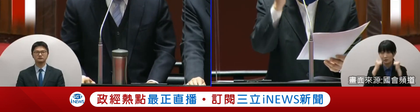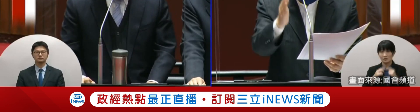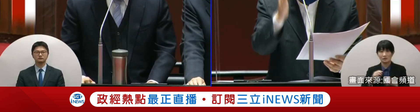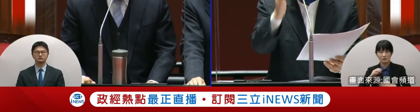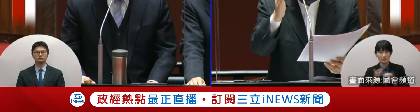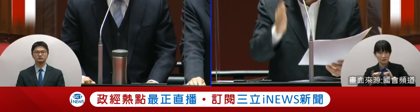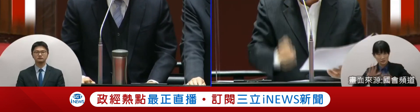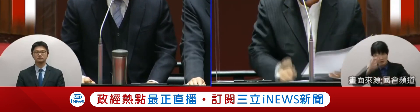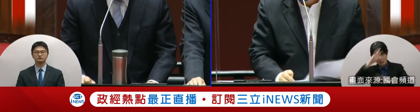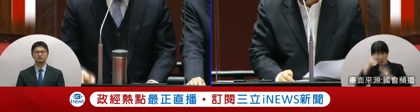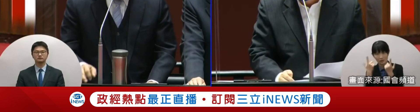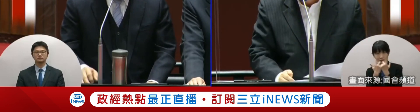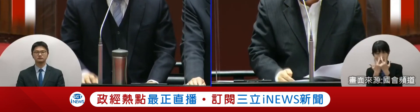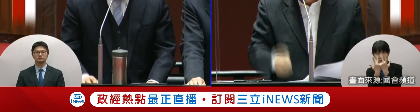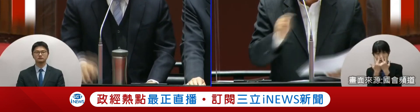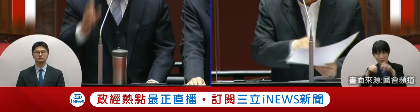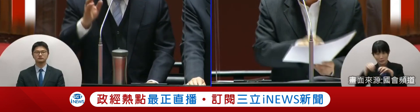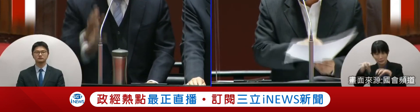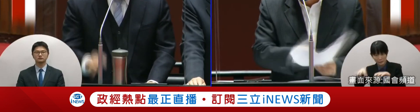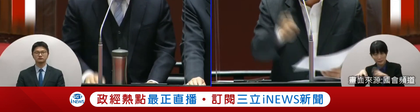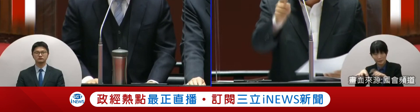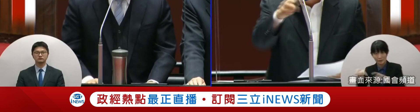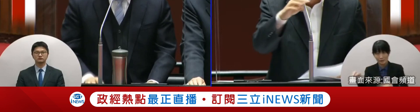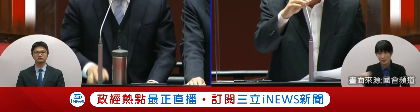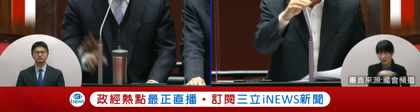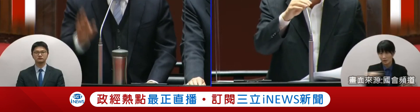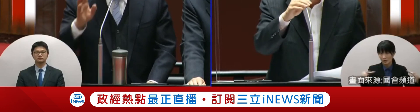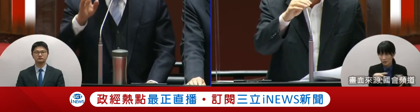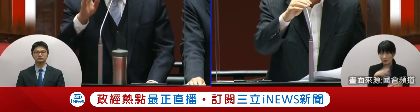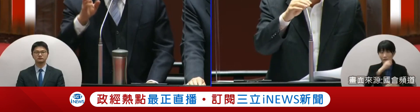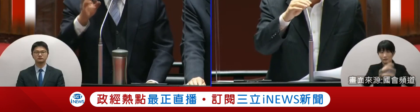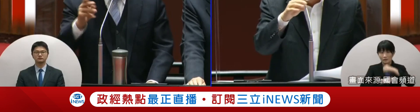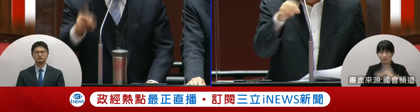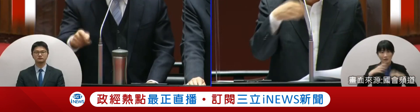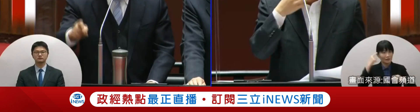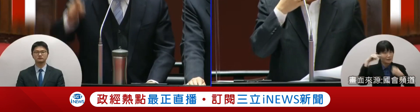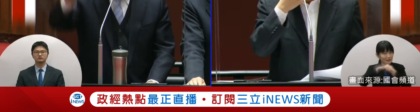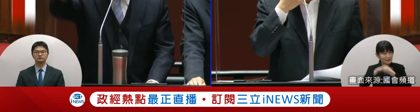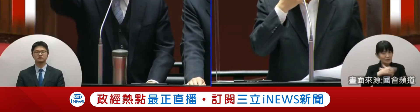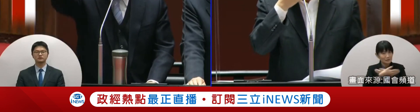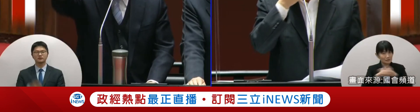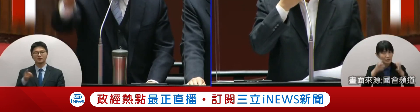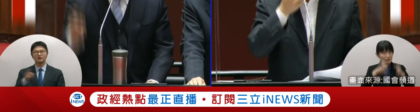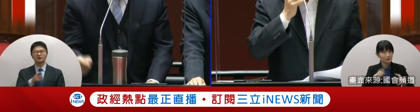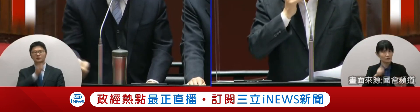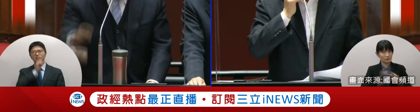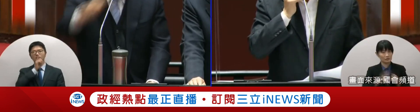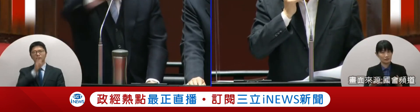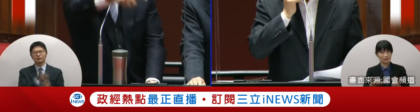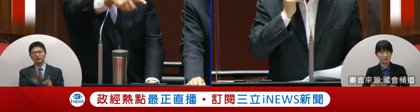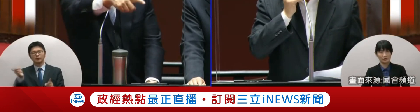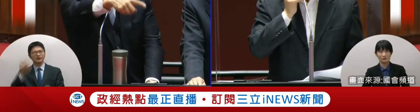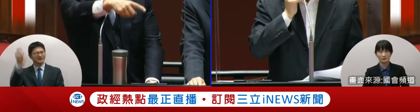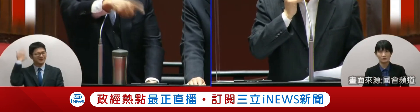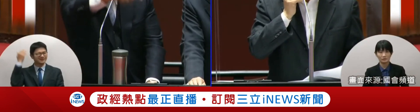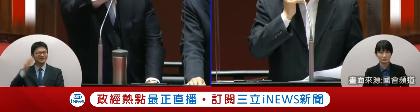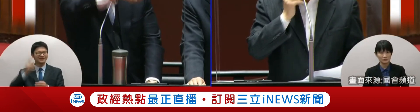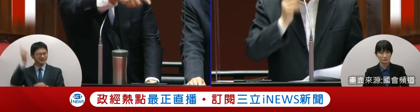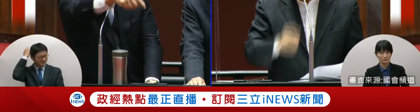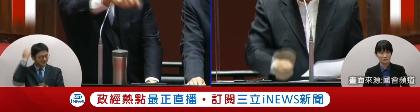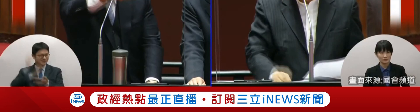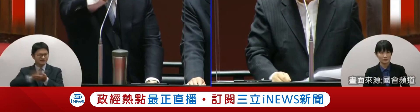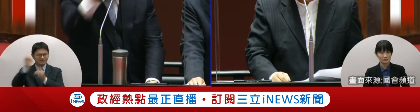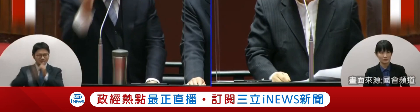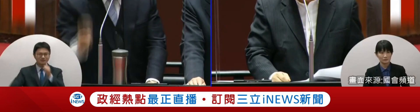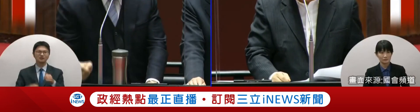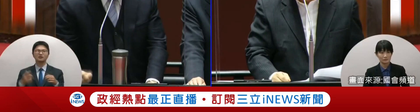在办公共政策研习班，这件事情你觉得 OK 吗？ 我没有你扯那么远，还扯到清朝。我扯的是